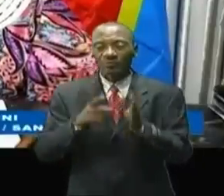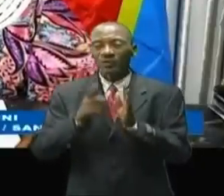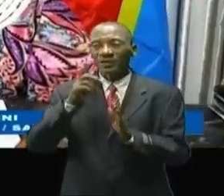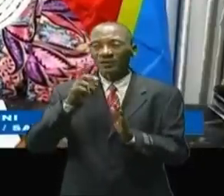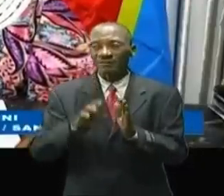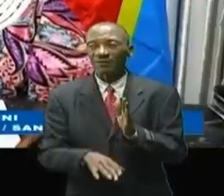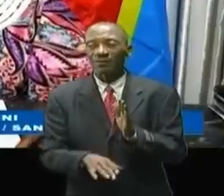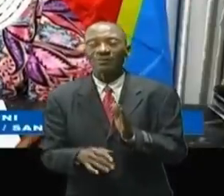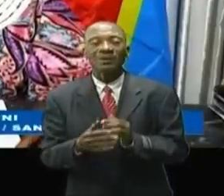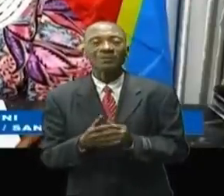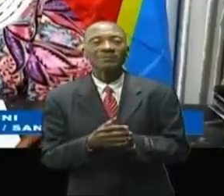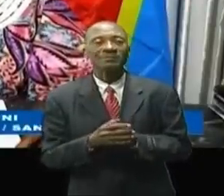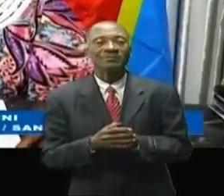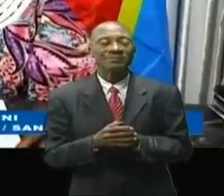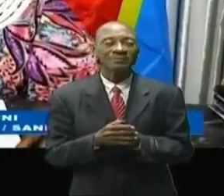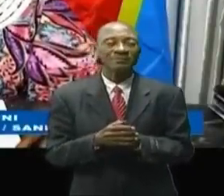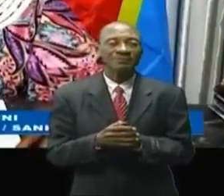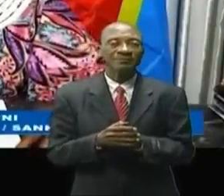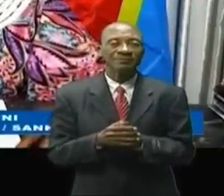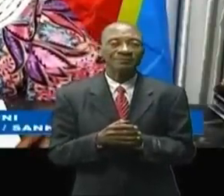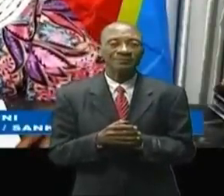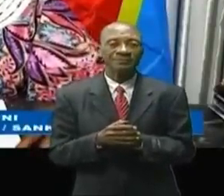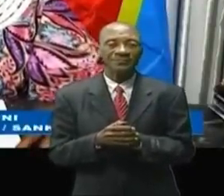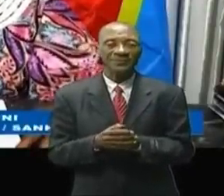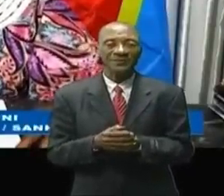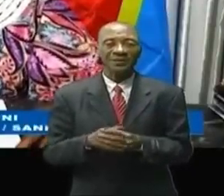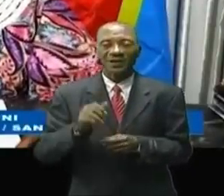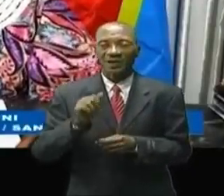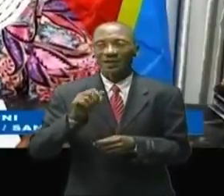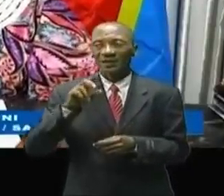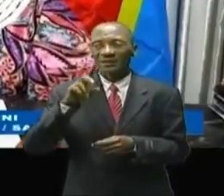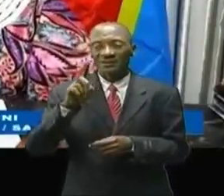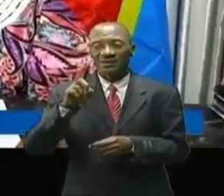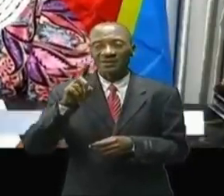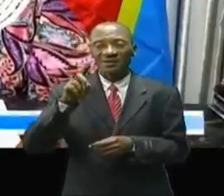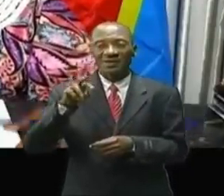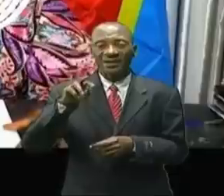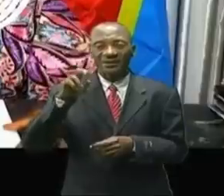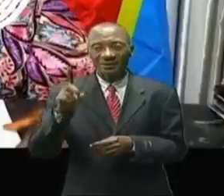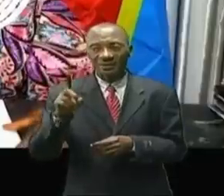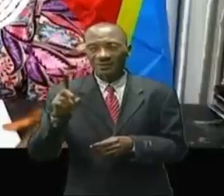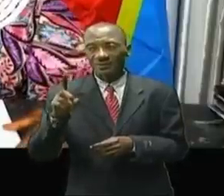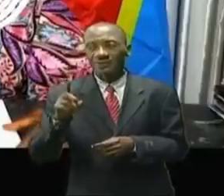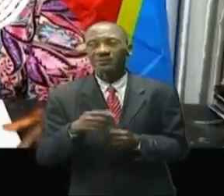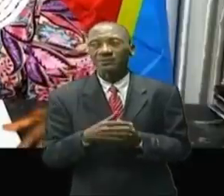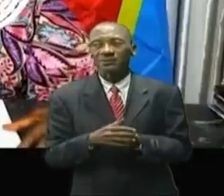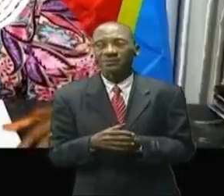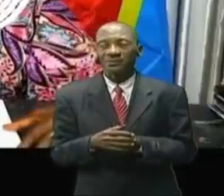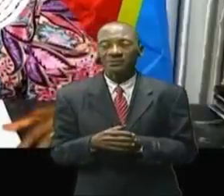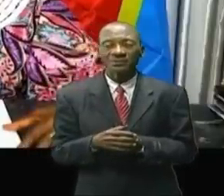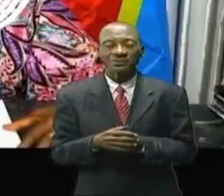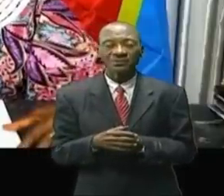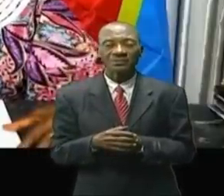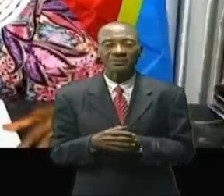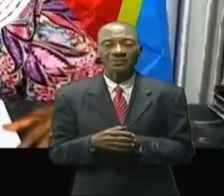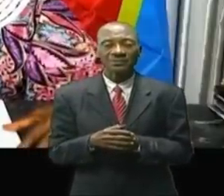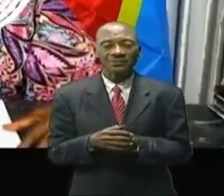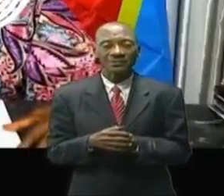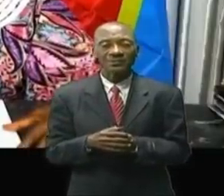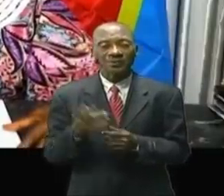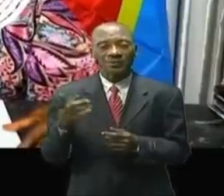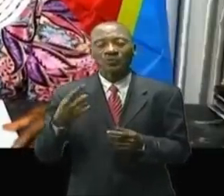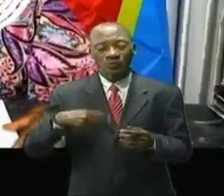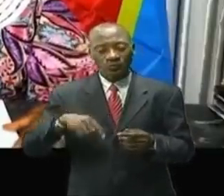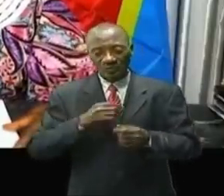en sigle ADLV, qui fera office de bureau de liaison ayant